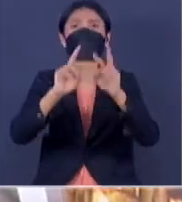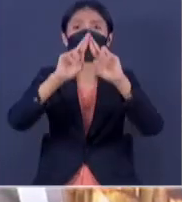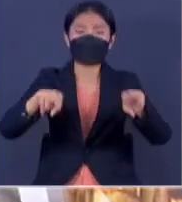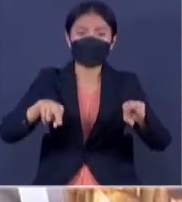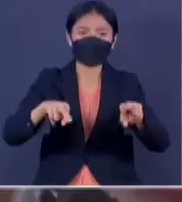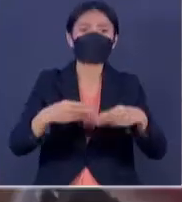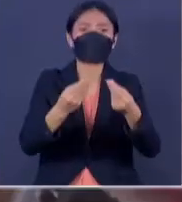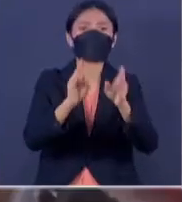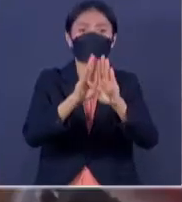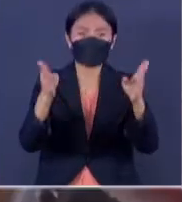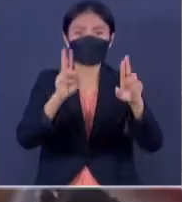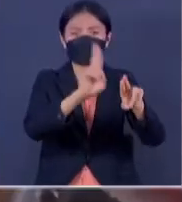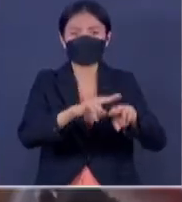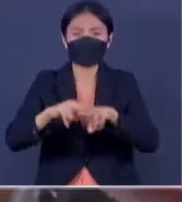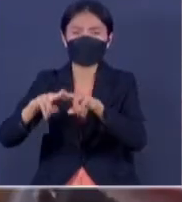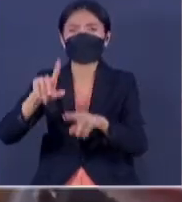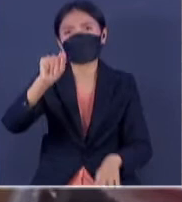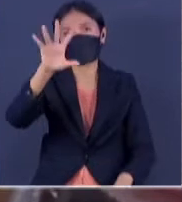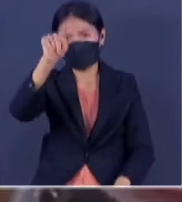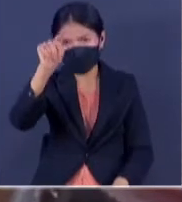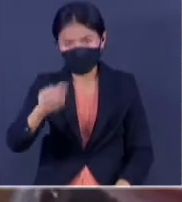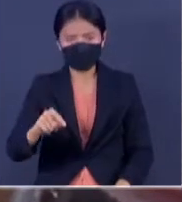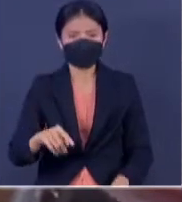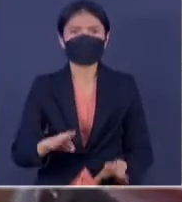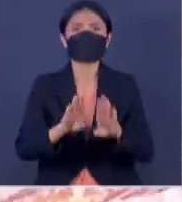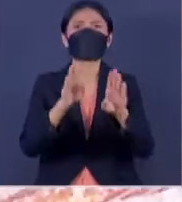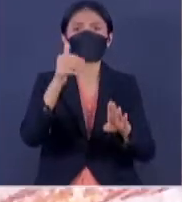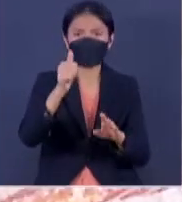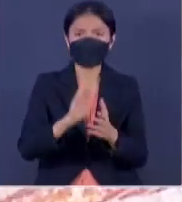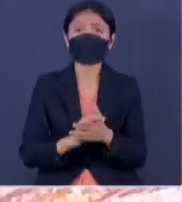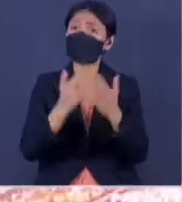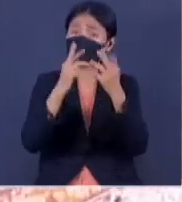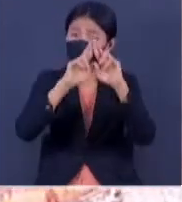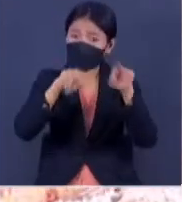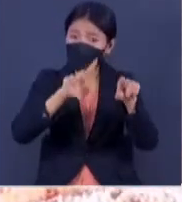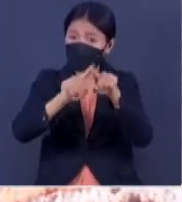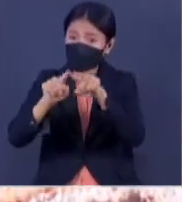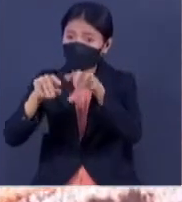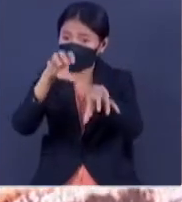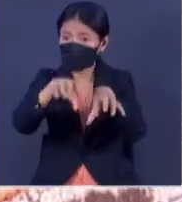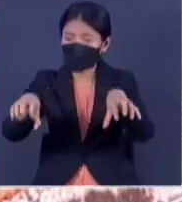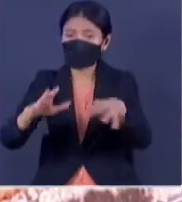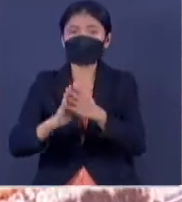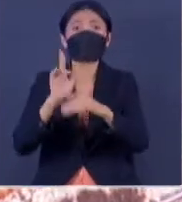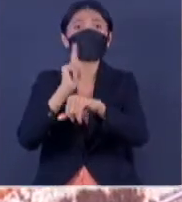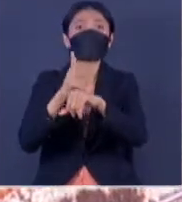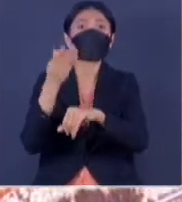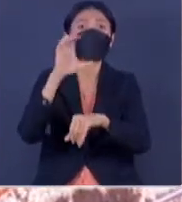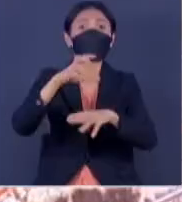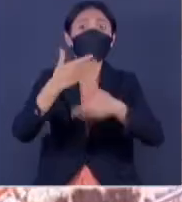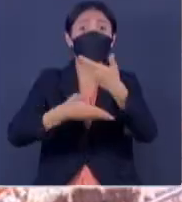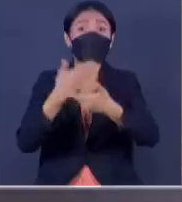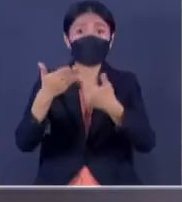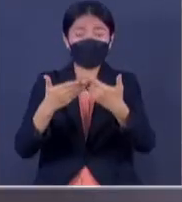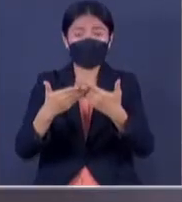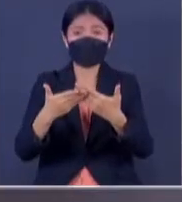เพราะว่าหลายร้านไม่สามารถขายออนไลน์ได้อย่างน้อยก็จะช่วยกันพยุงธุรกิจร้านอาหารไม่ให้ถึงกับต้องปิดกิจ